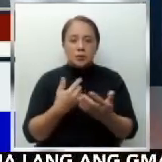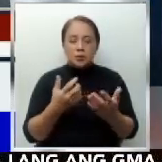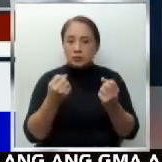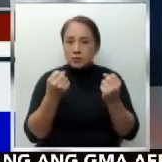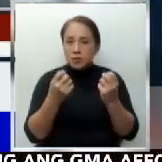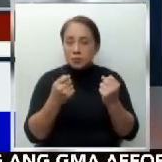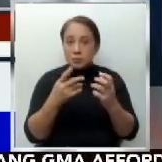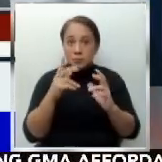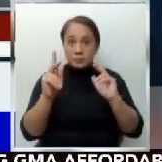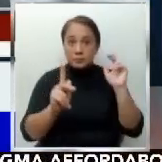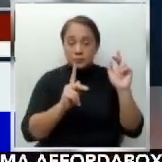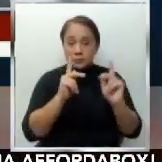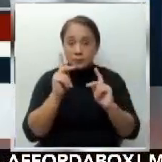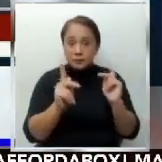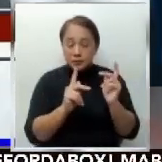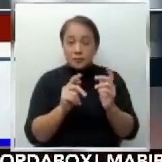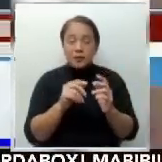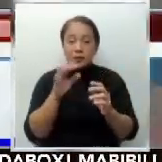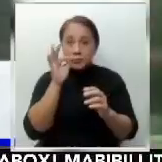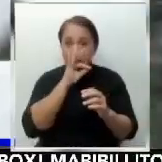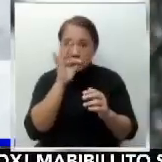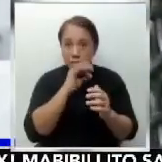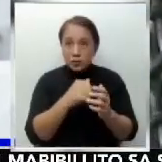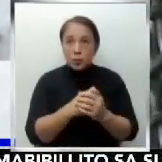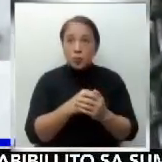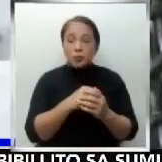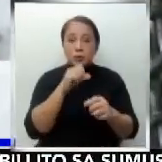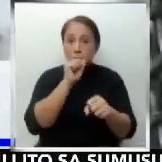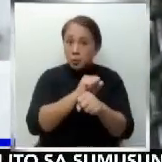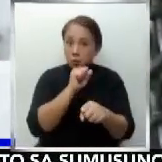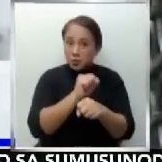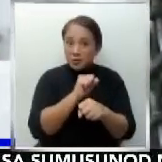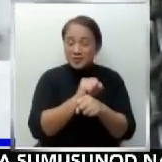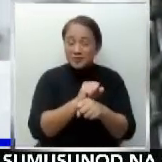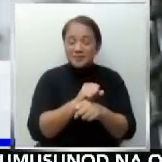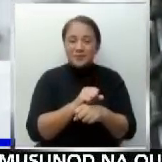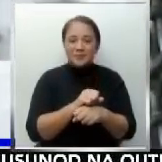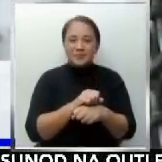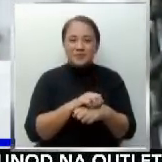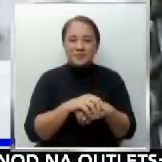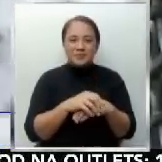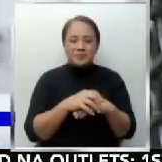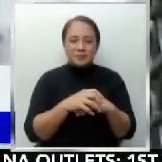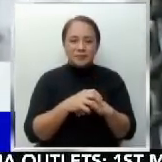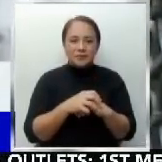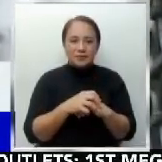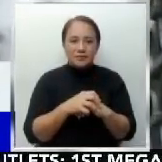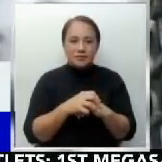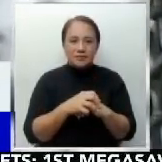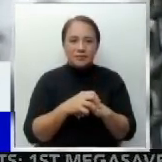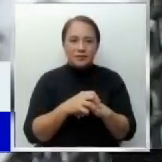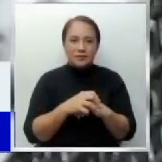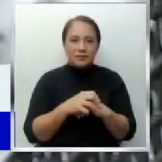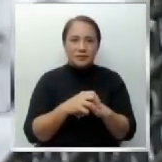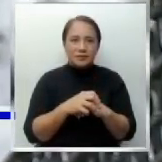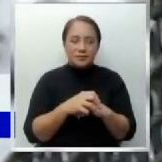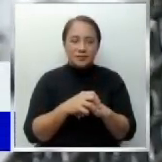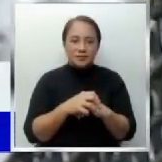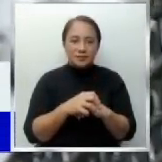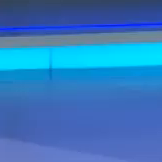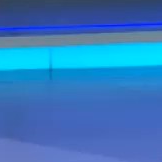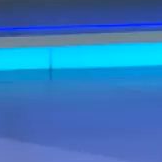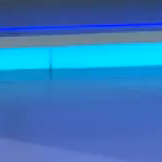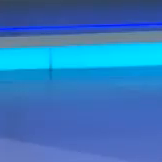populasyon. Working age na. Para sa GMA Integrated News, Ivan Mayrina nakatutok, 24